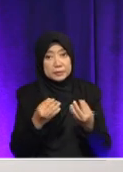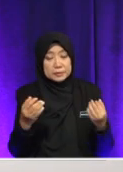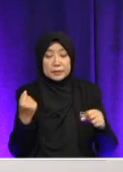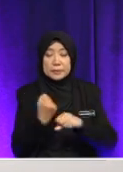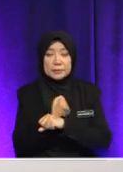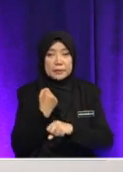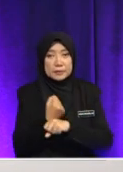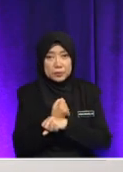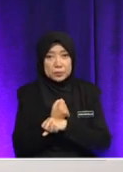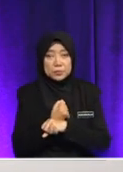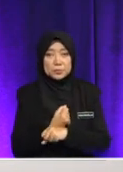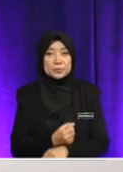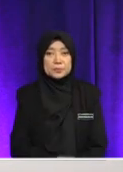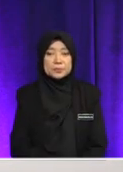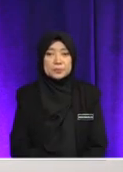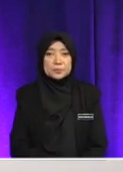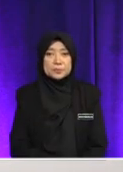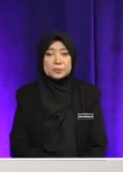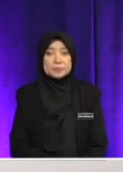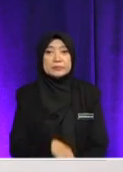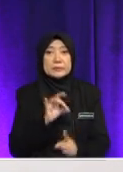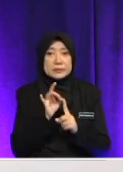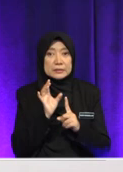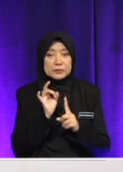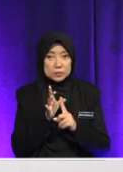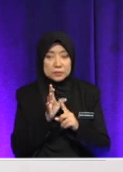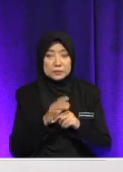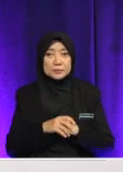batu dan oke